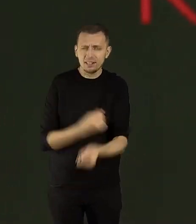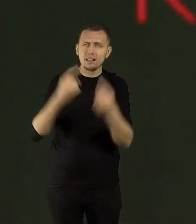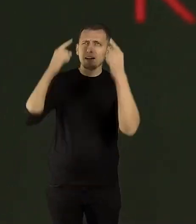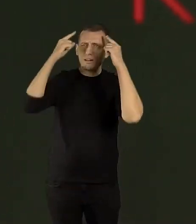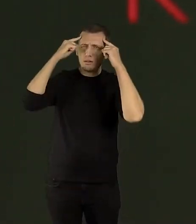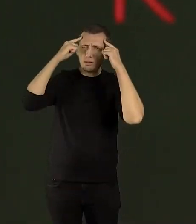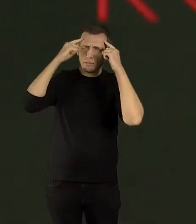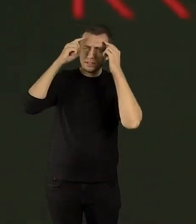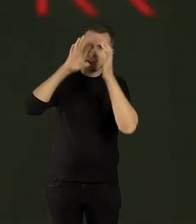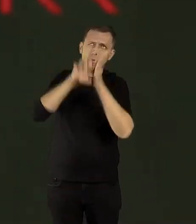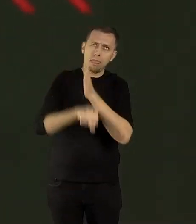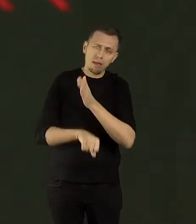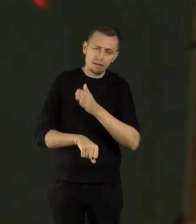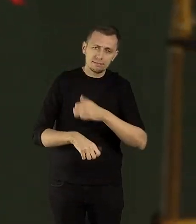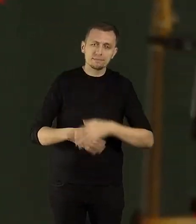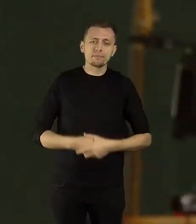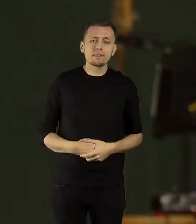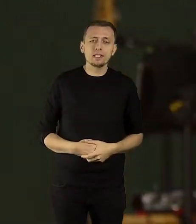bez chęci do życia,